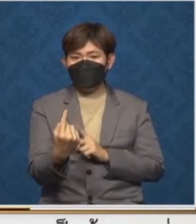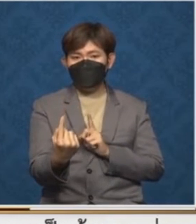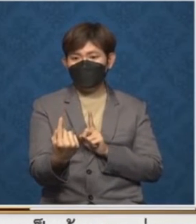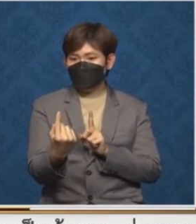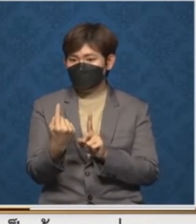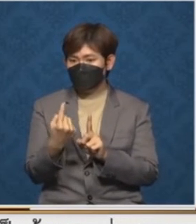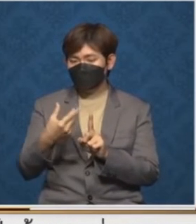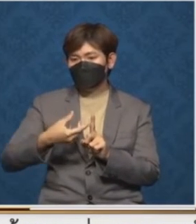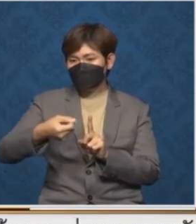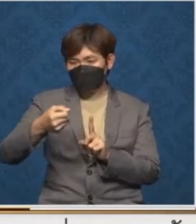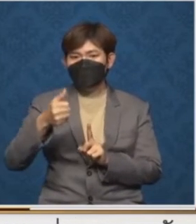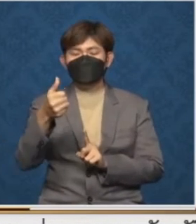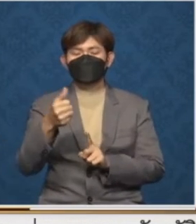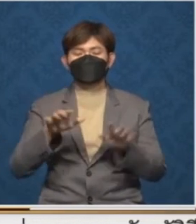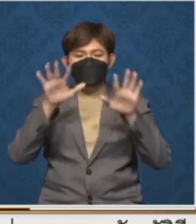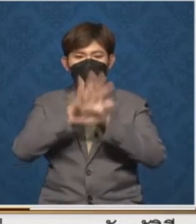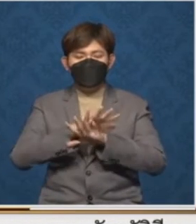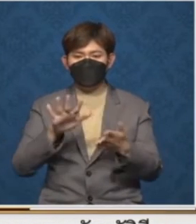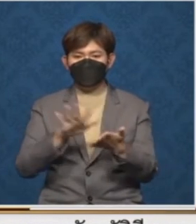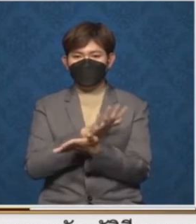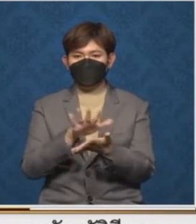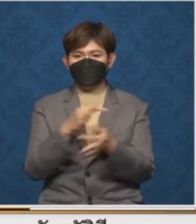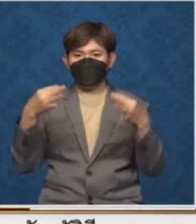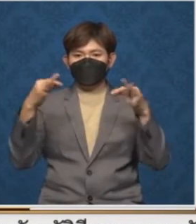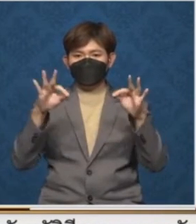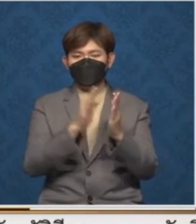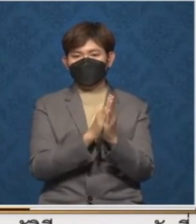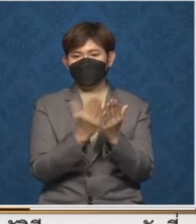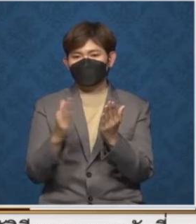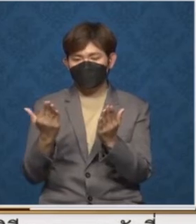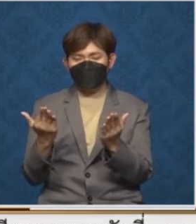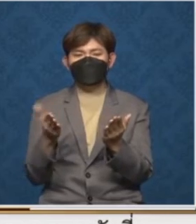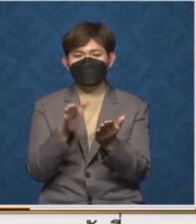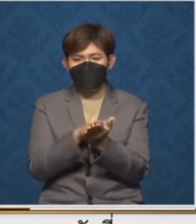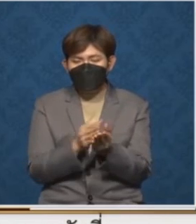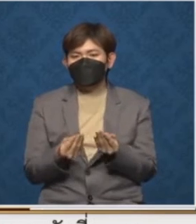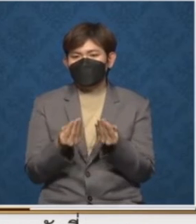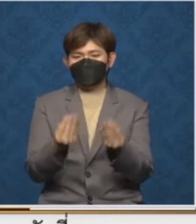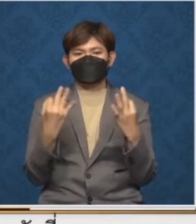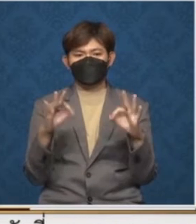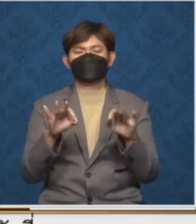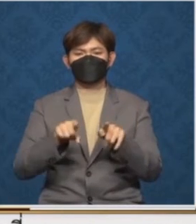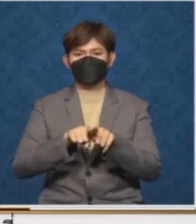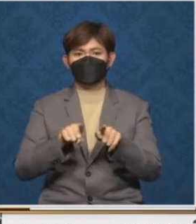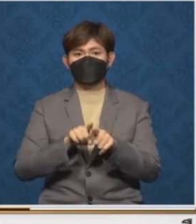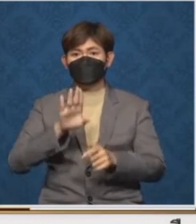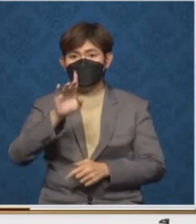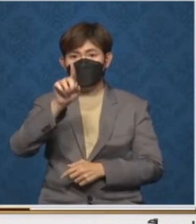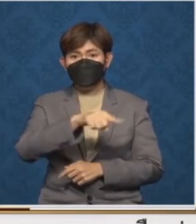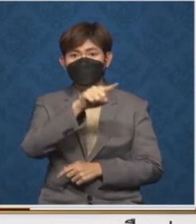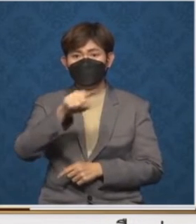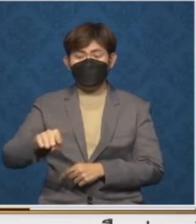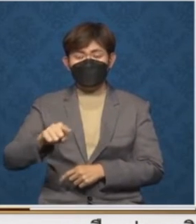เดี๋ท่านไปดูว่าถูกยังไงนะครไปดูแผ่นต่ไปครับนี่ครับในประเทศไทยครับ